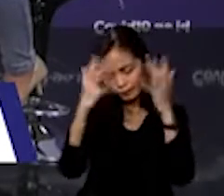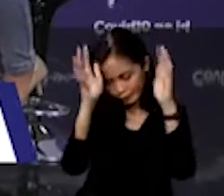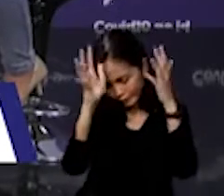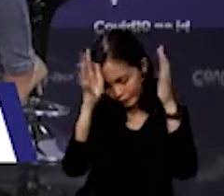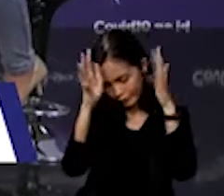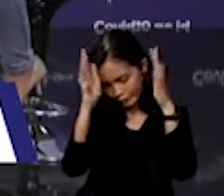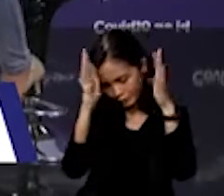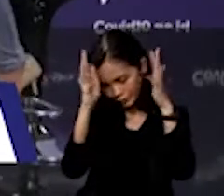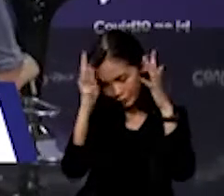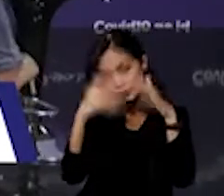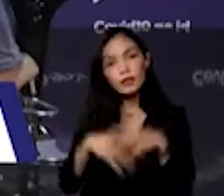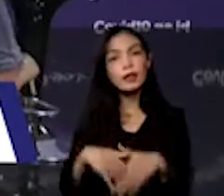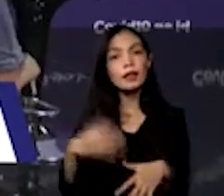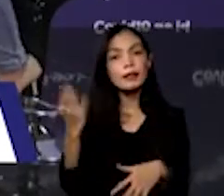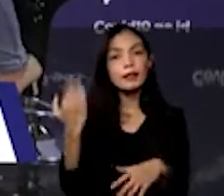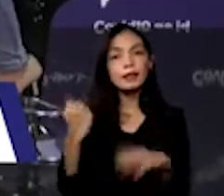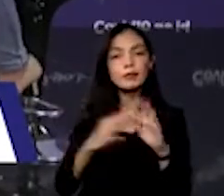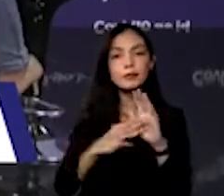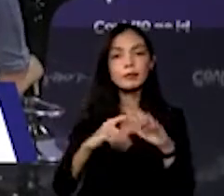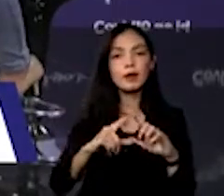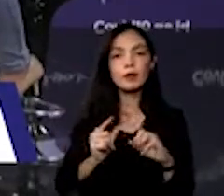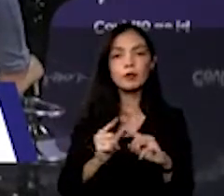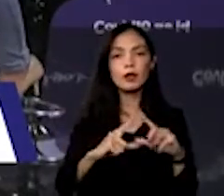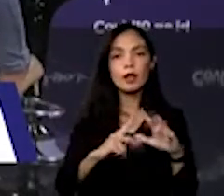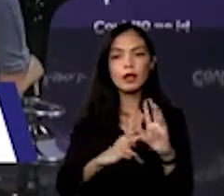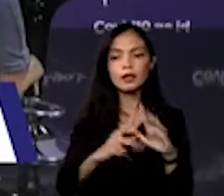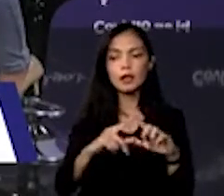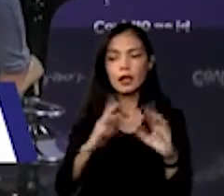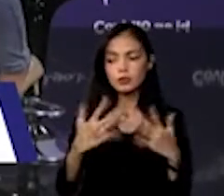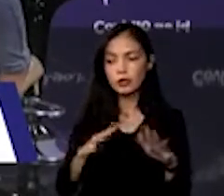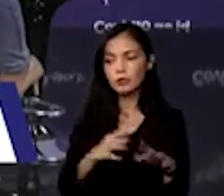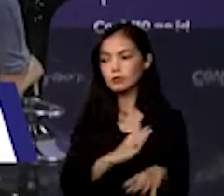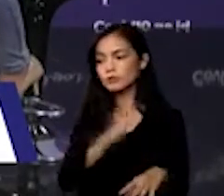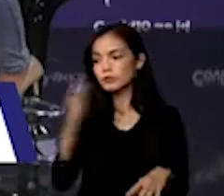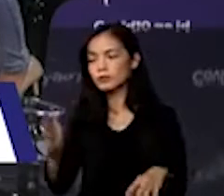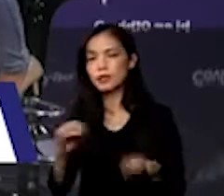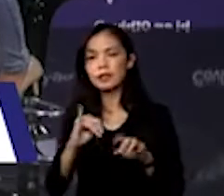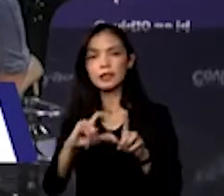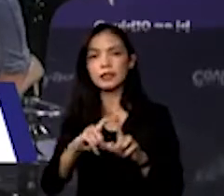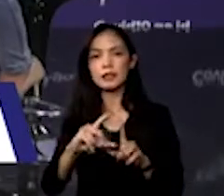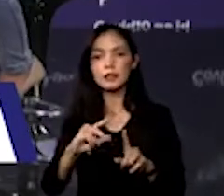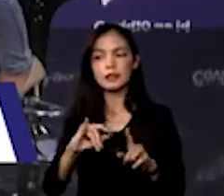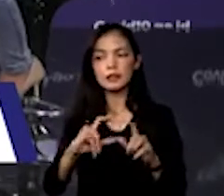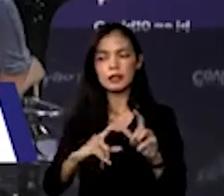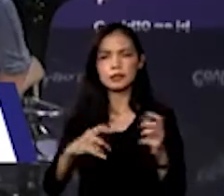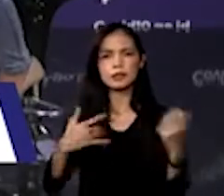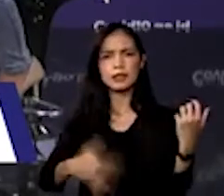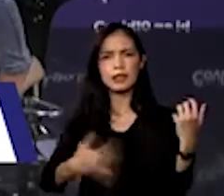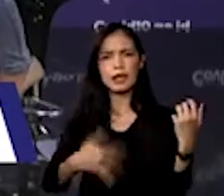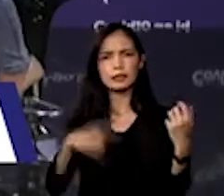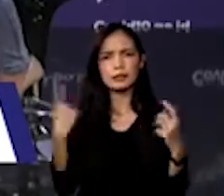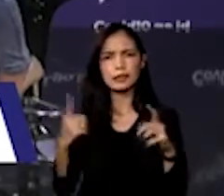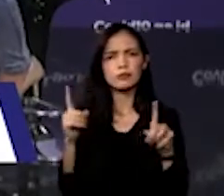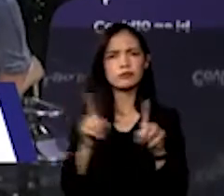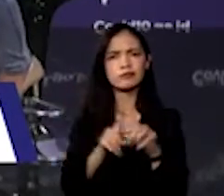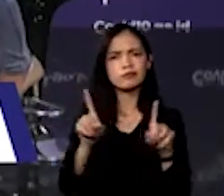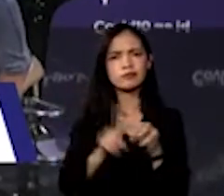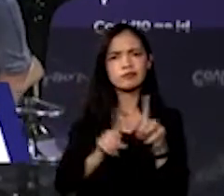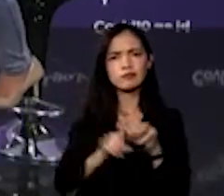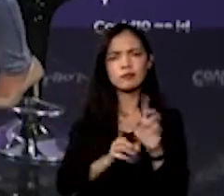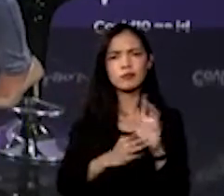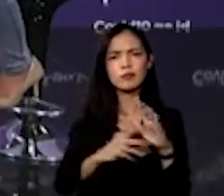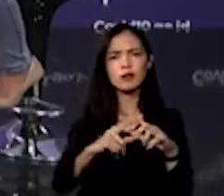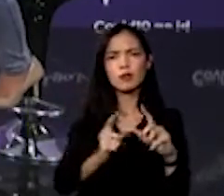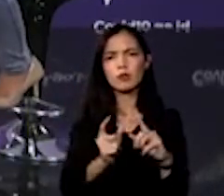sekali kalau tadi Maulana Aku kepo juga sama Idris nih Idris kamu seorang gitaris sering mendampingi Maulana berarti ya Iya